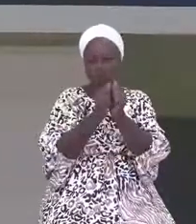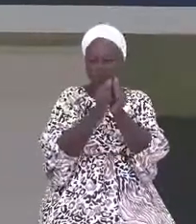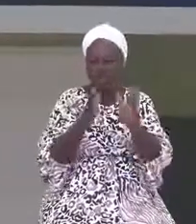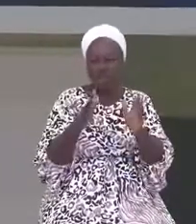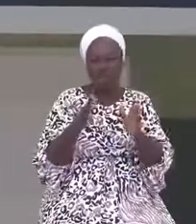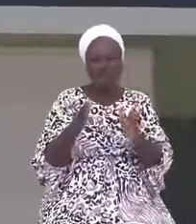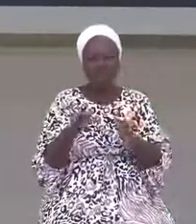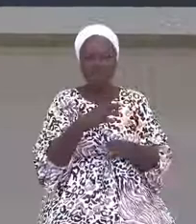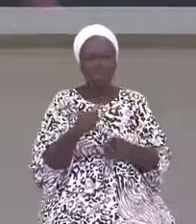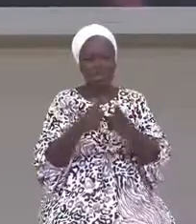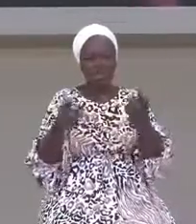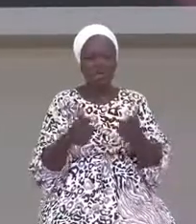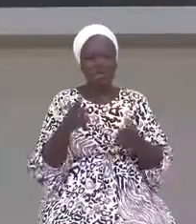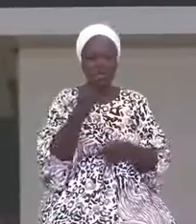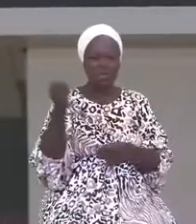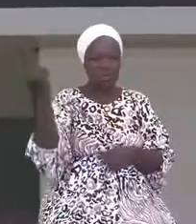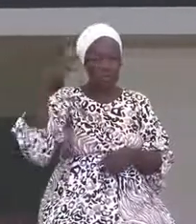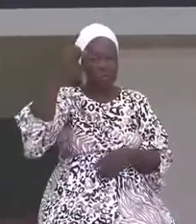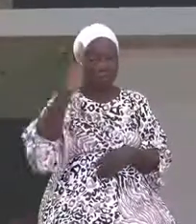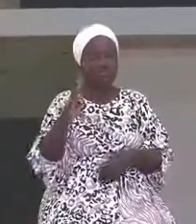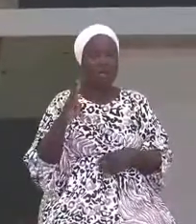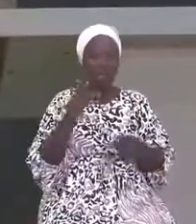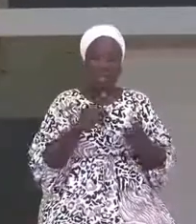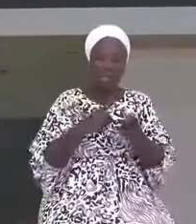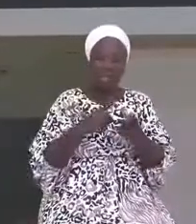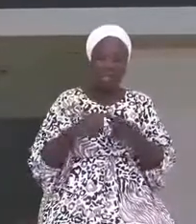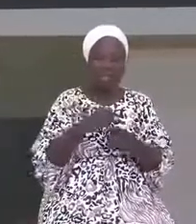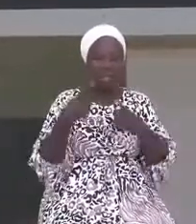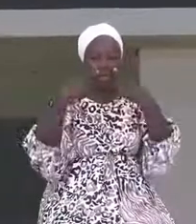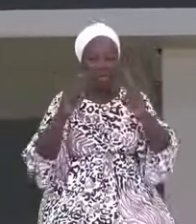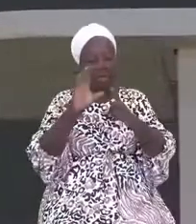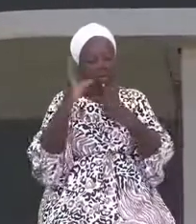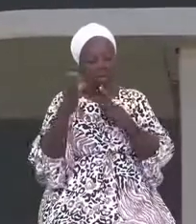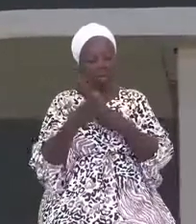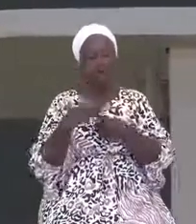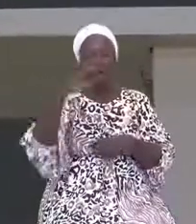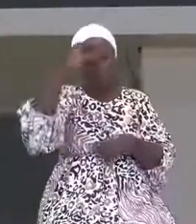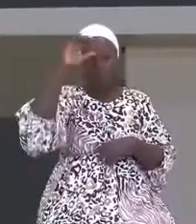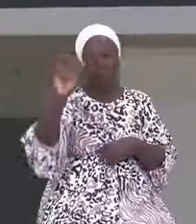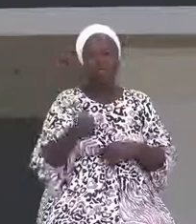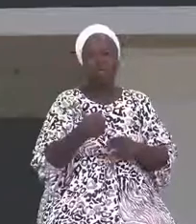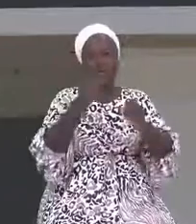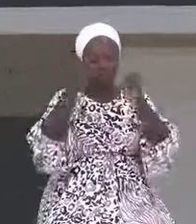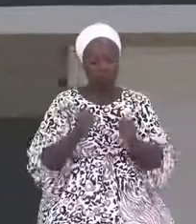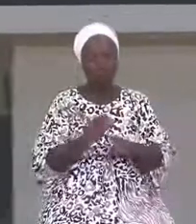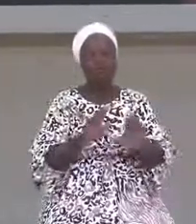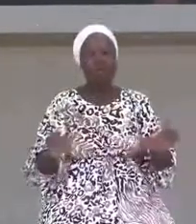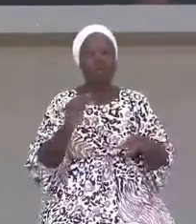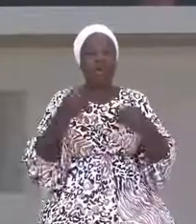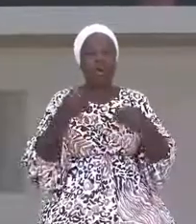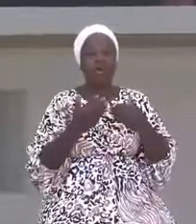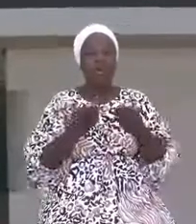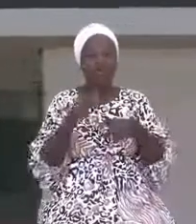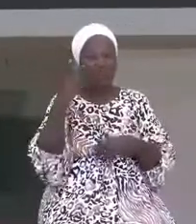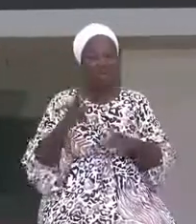grâce extraordinaire de Dieu, la condition avérée de l'impuissance de l'homme. Trois éléments dans ce